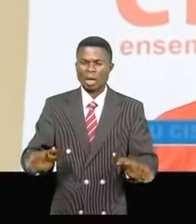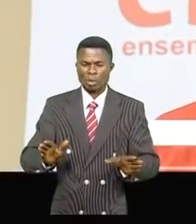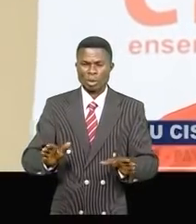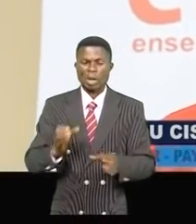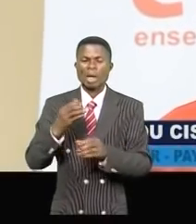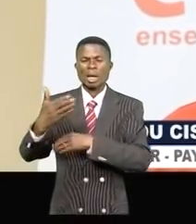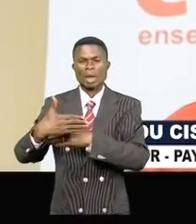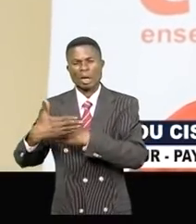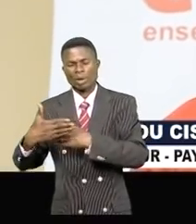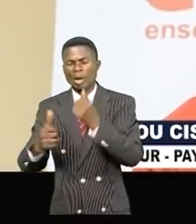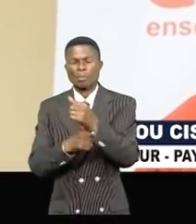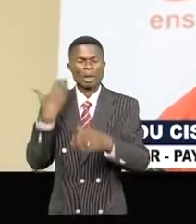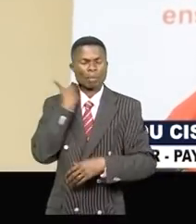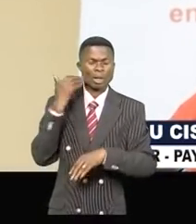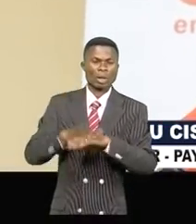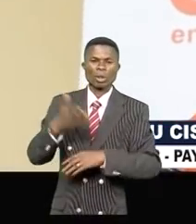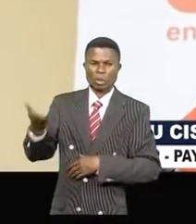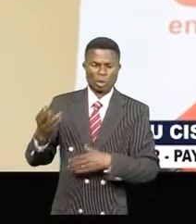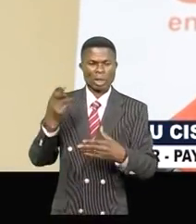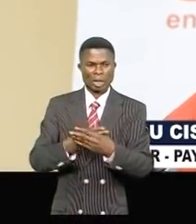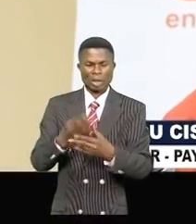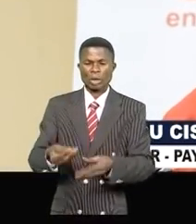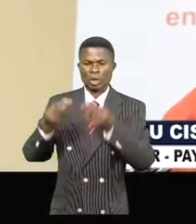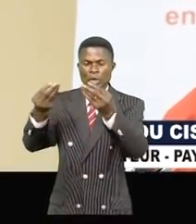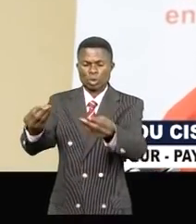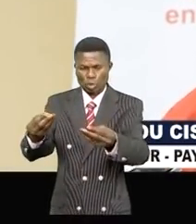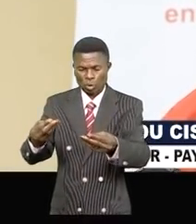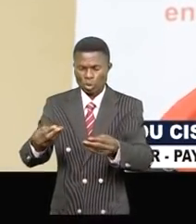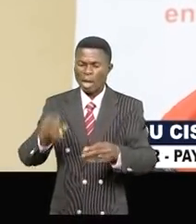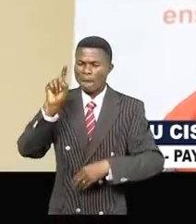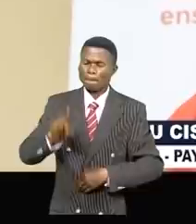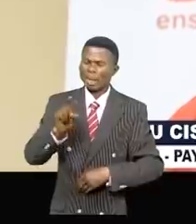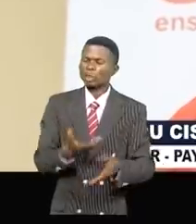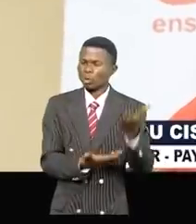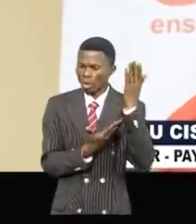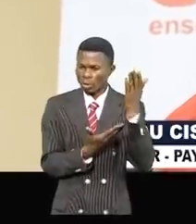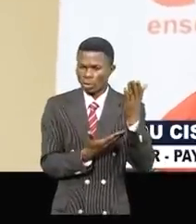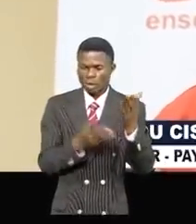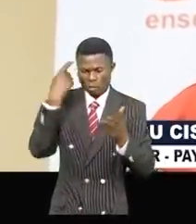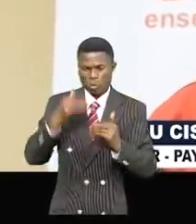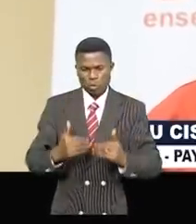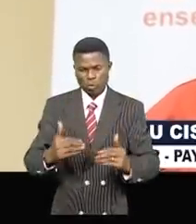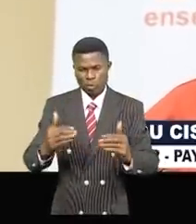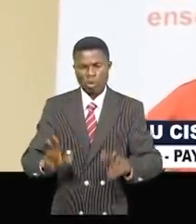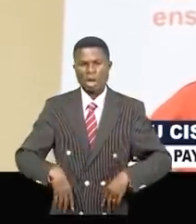auprès des personnes vivant avec handicap pour leur apporter ce dont ils ont besoin pour pouvoir continuer